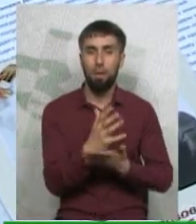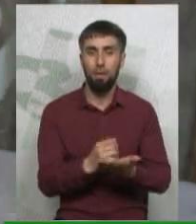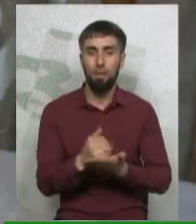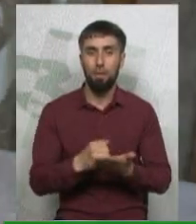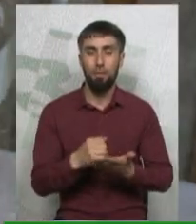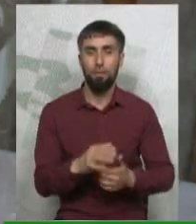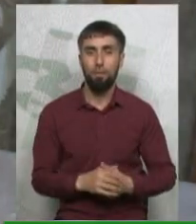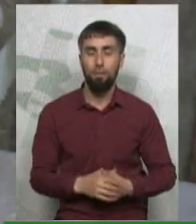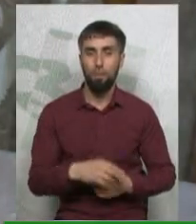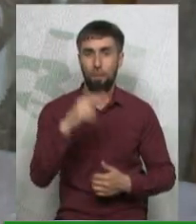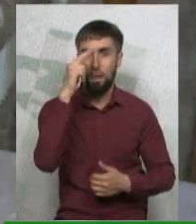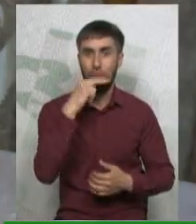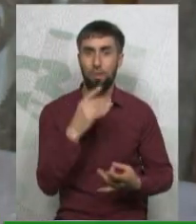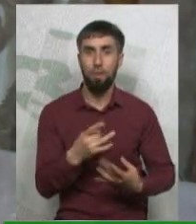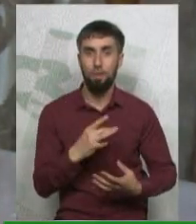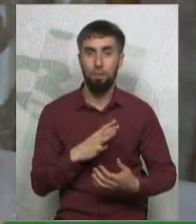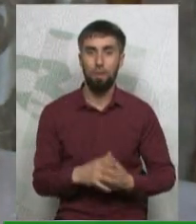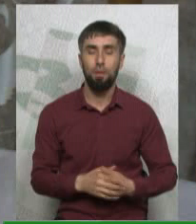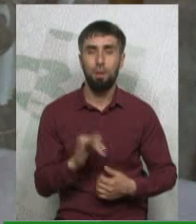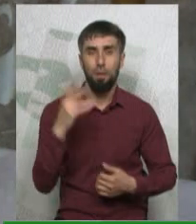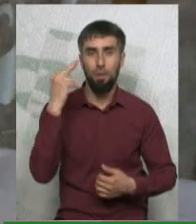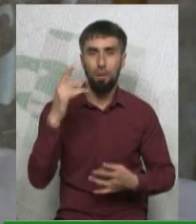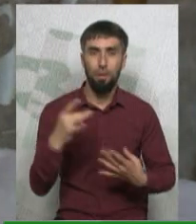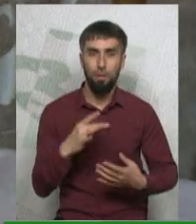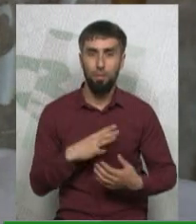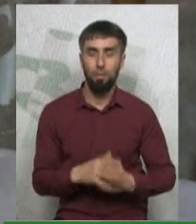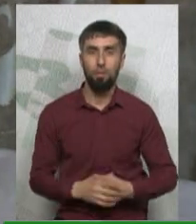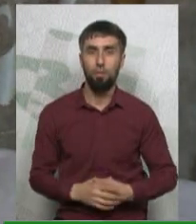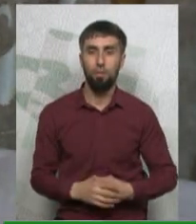данных. Да, садится, дядя садится,